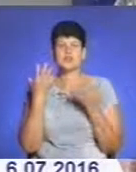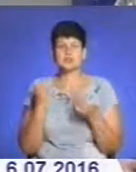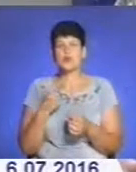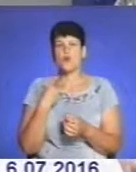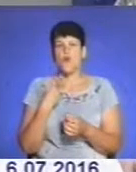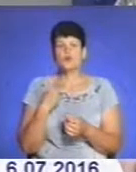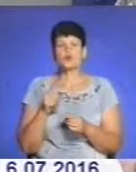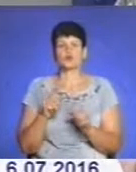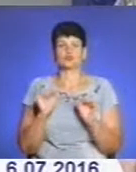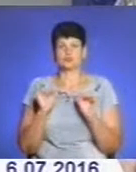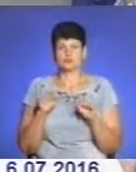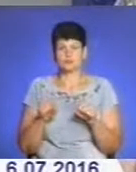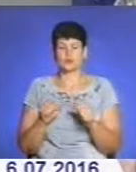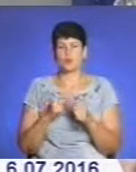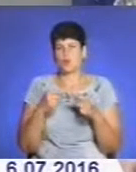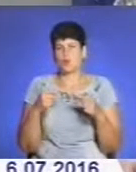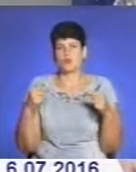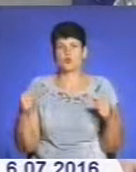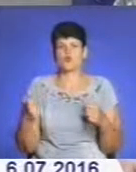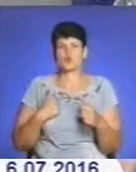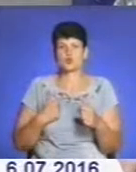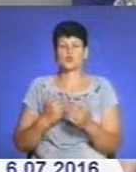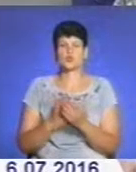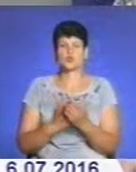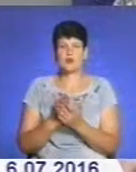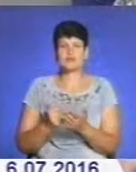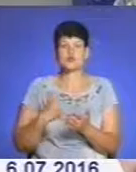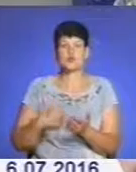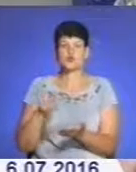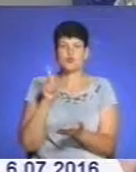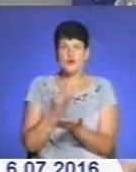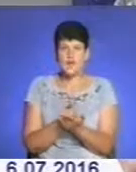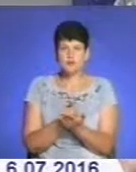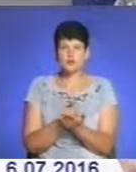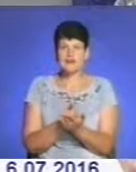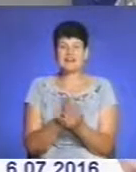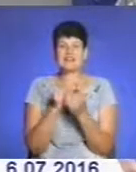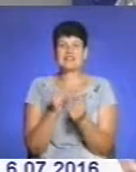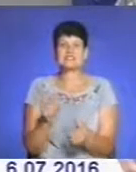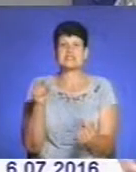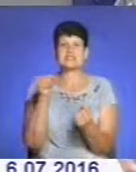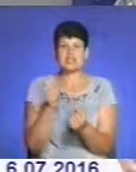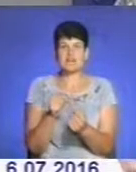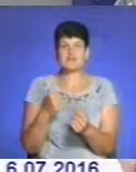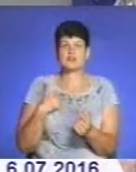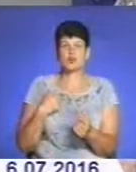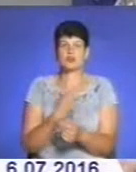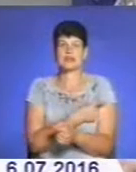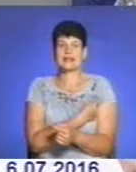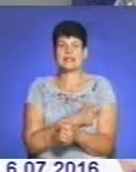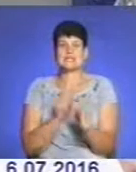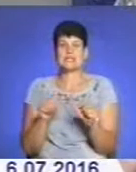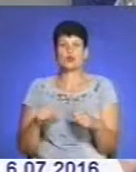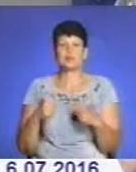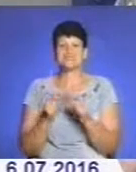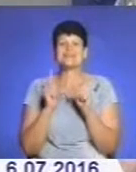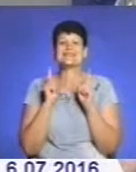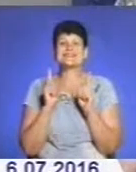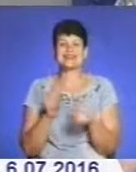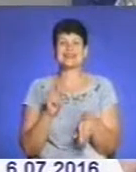придатність любого військовослужбовця, чи військовозобов'язаного, чи призивника визначає військово-лікарська комісія. Тільки лікар може дати